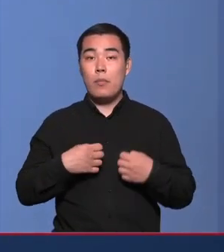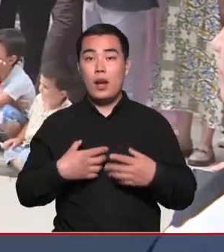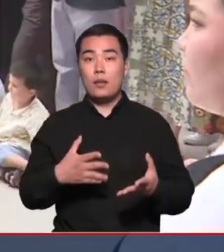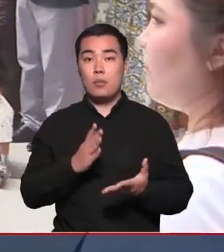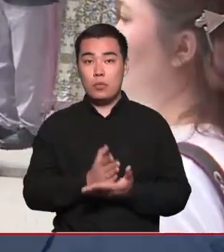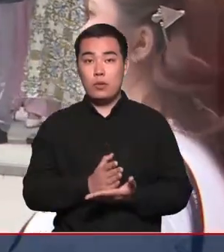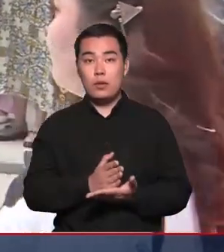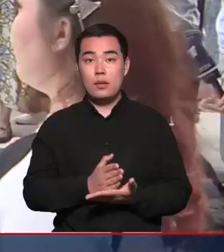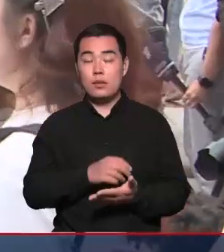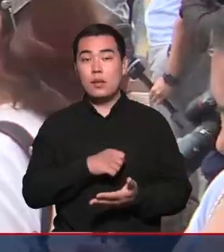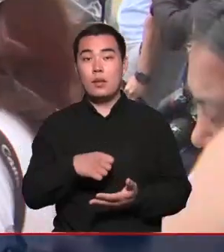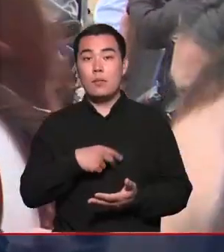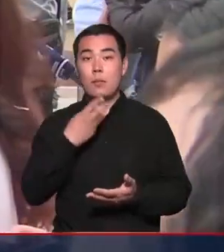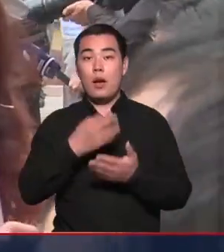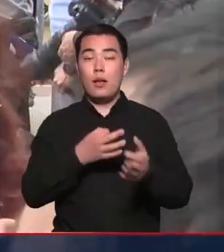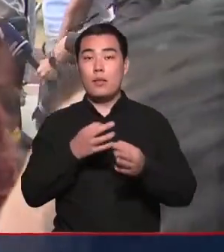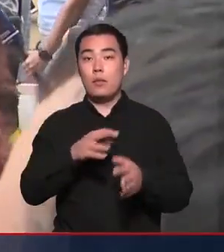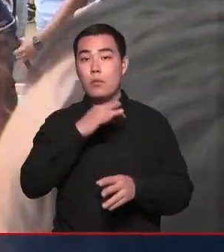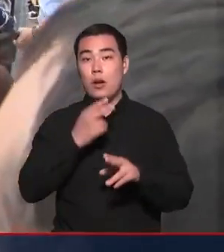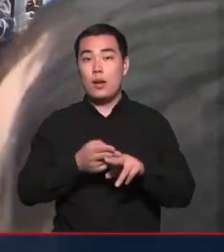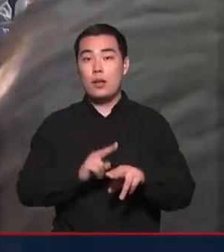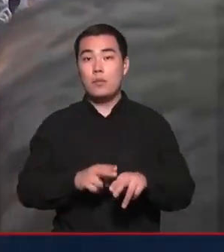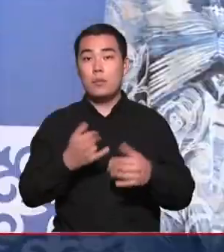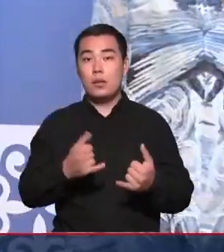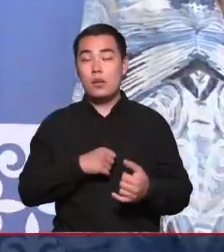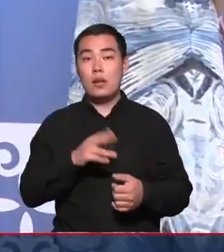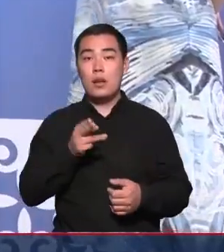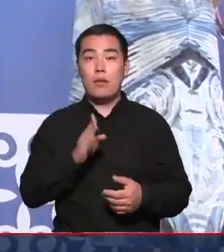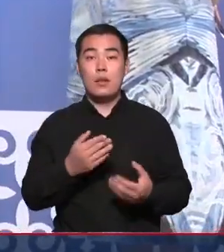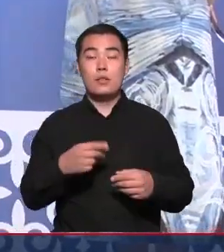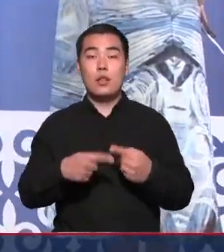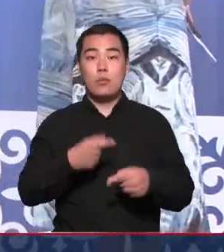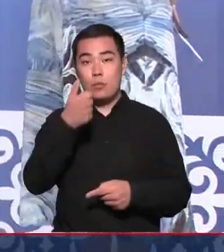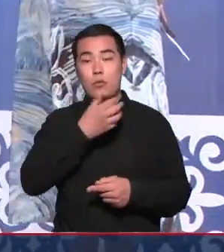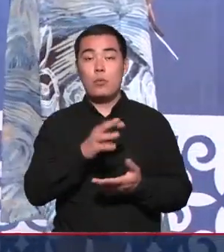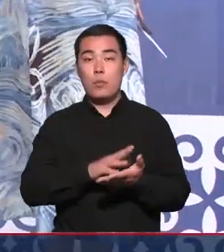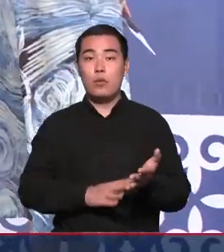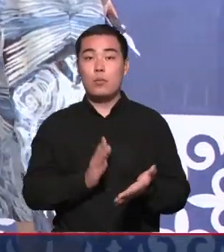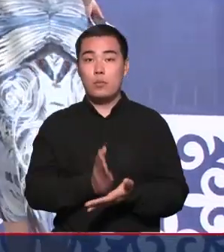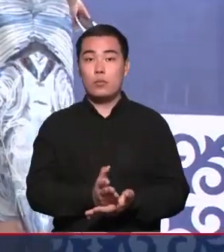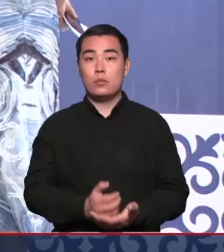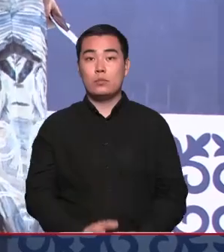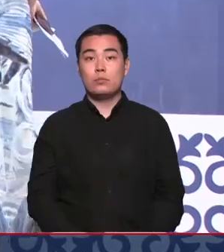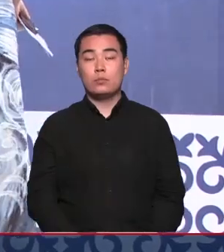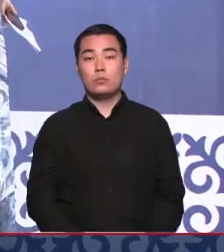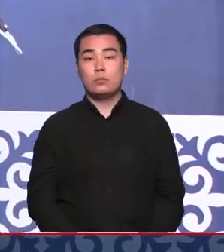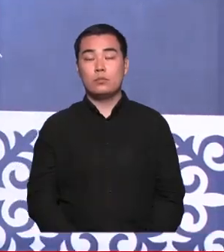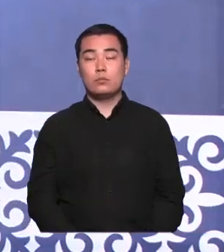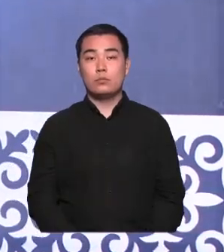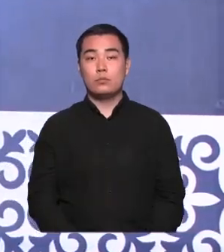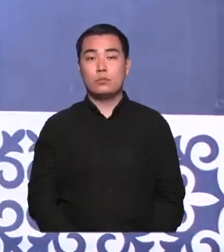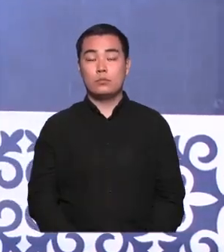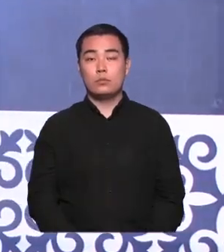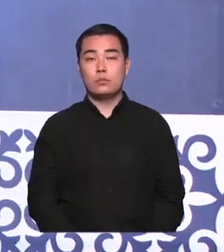болсын. Әлбетте үйден үмітті тілші көп. Осы себепті пәтер үлестіру келер жылда жалғасады. Нысаналы Ағыл, Болатбек Мәліков, Жібек